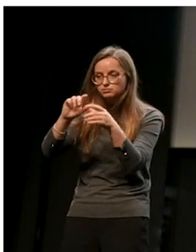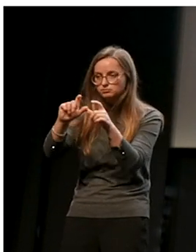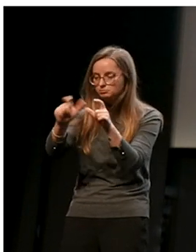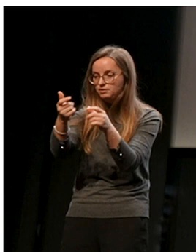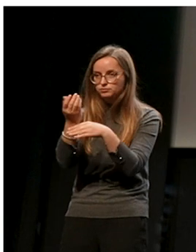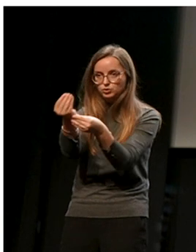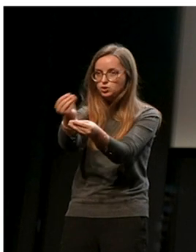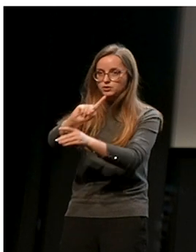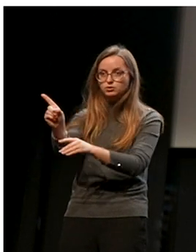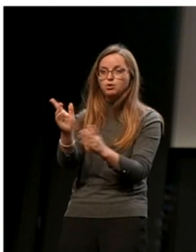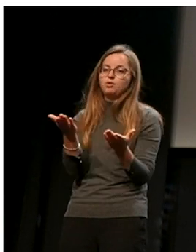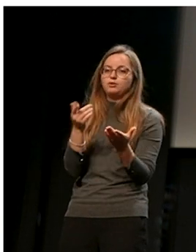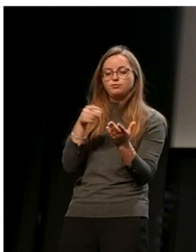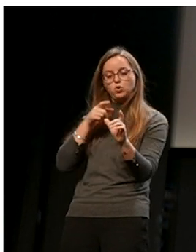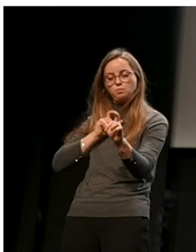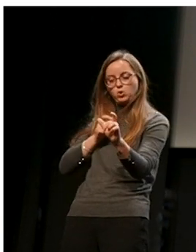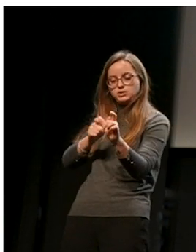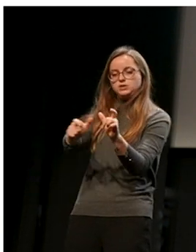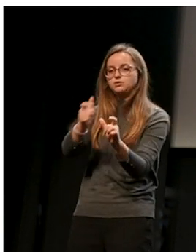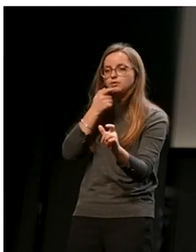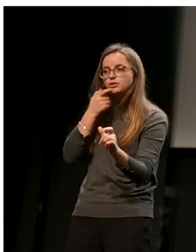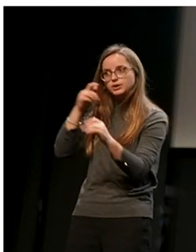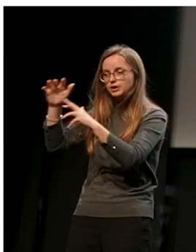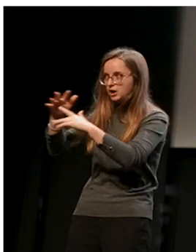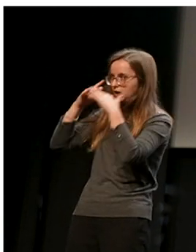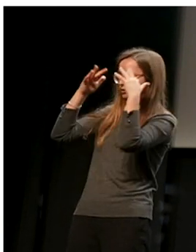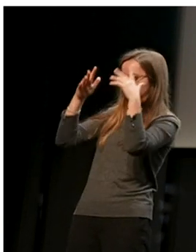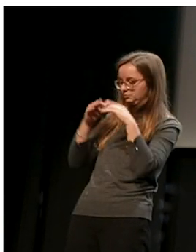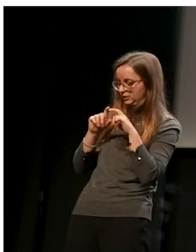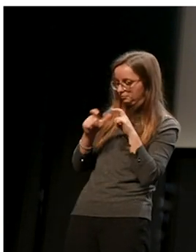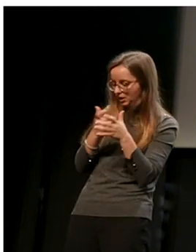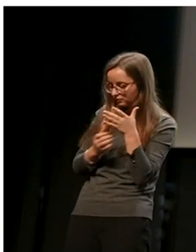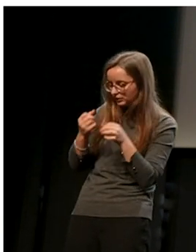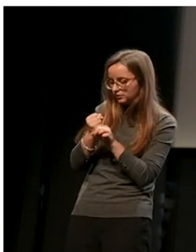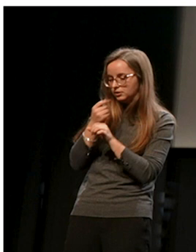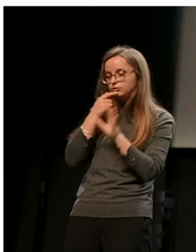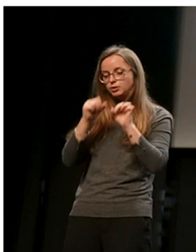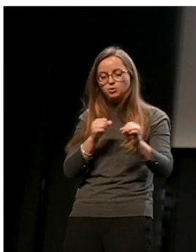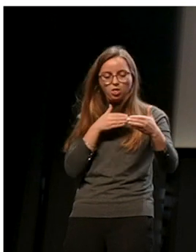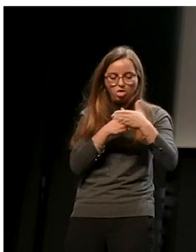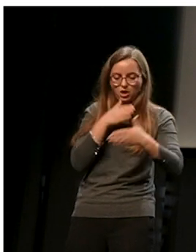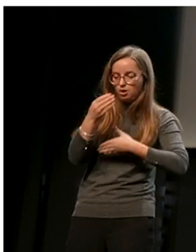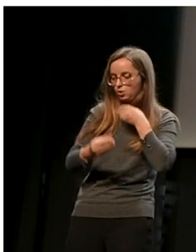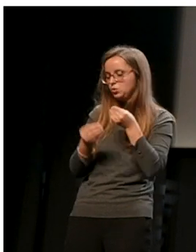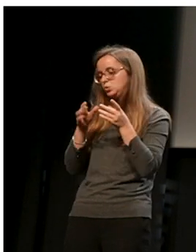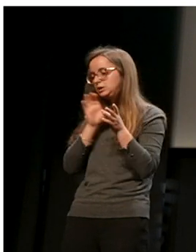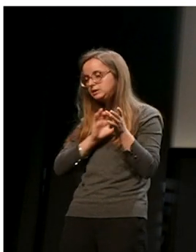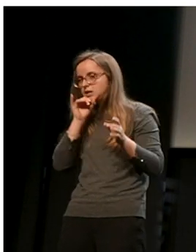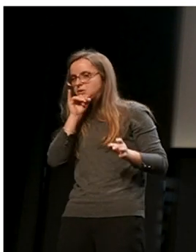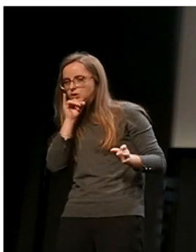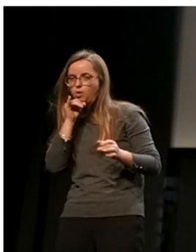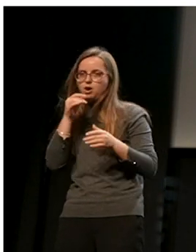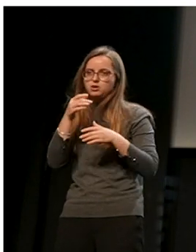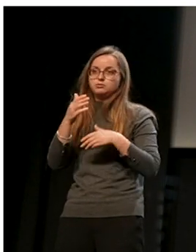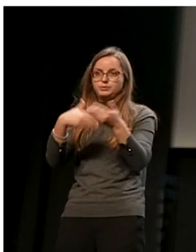vers l'image. C'est son inspiration, sa création, ça passe par des échecs, ça passe par des tâtonnements. On va retrouver exactement ça